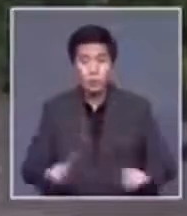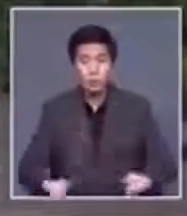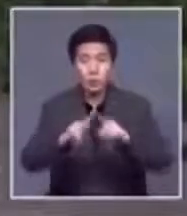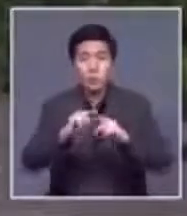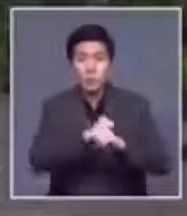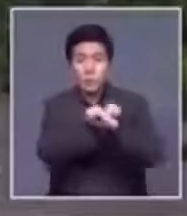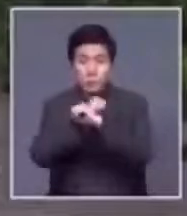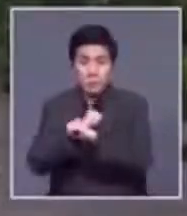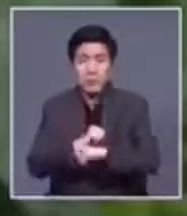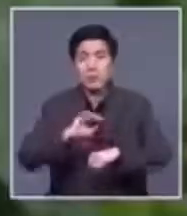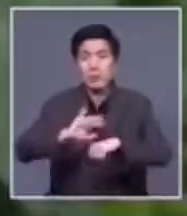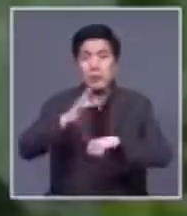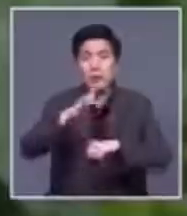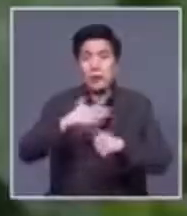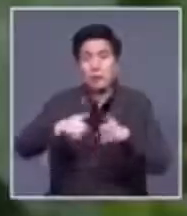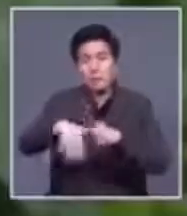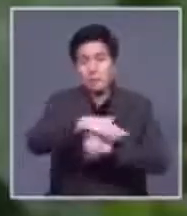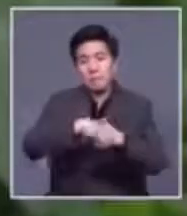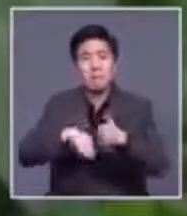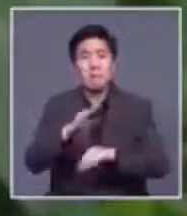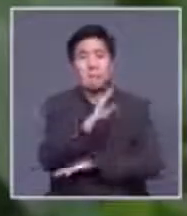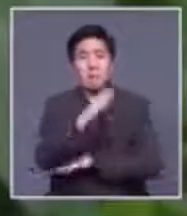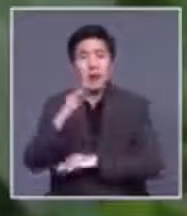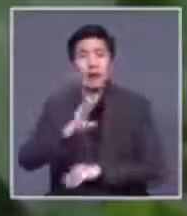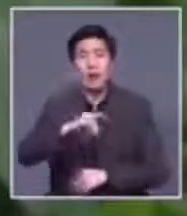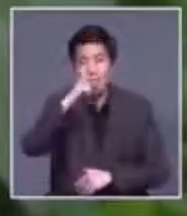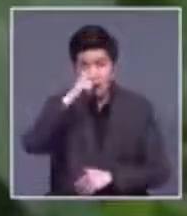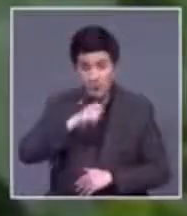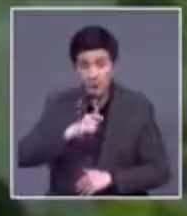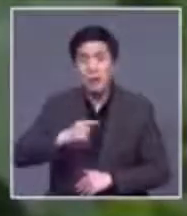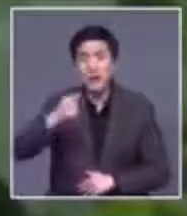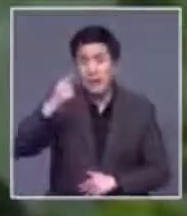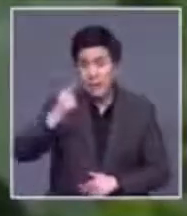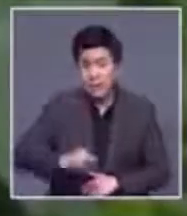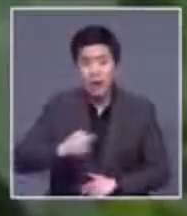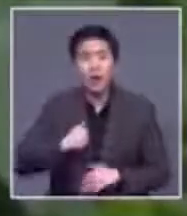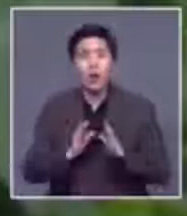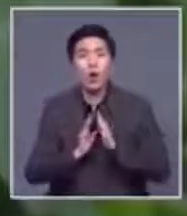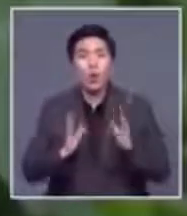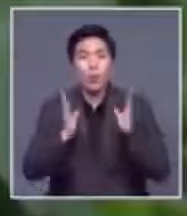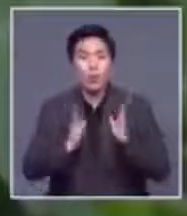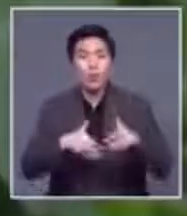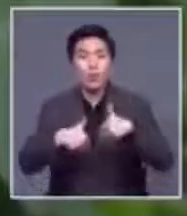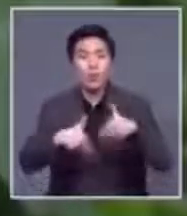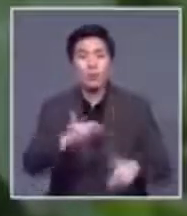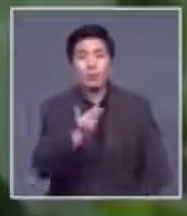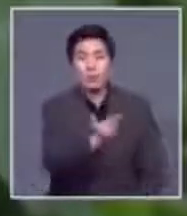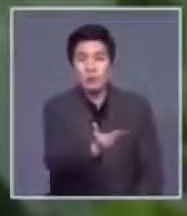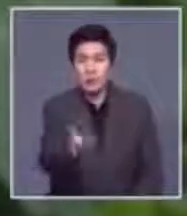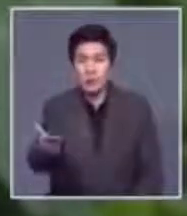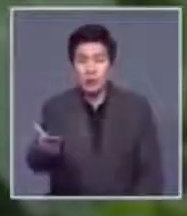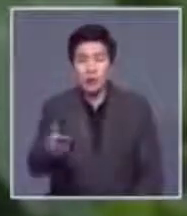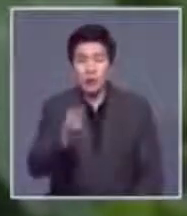ากรธรรมชาติซึ่งถือว่าเป็นสมบัติของคนไทยทั้งประเทศและแน่นอนต้องขอบคุณภาคประชาชนทุกๆคนค่ะที่ช่วยการดูแลรักษ